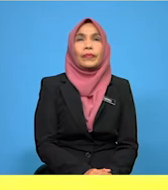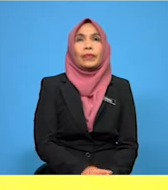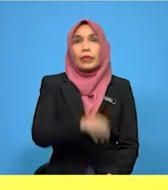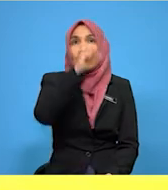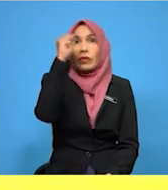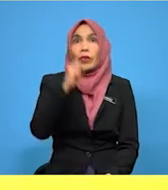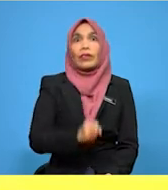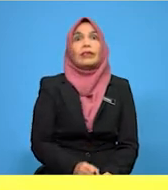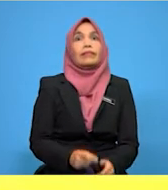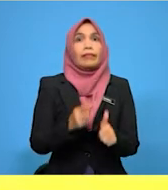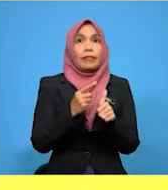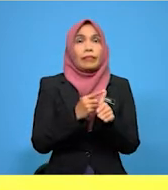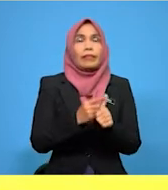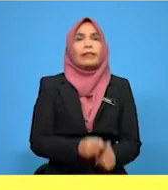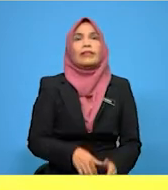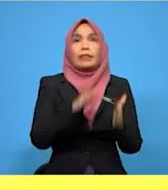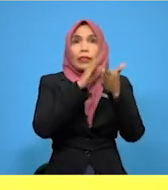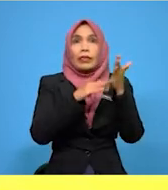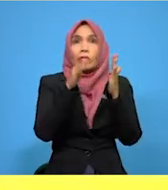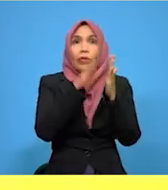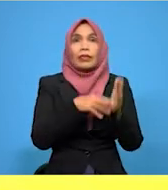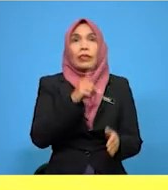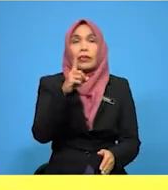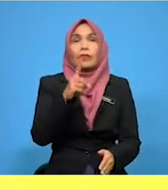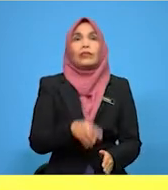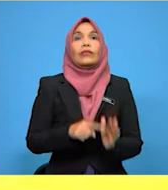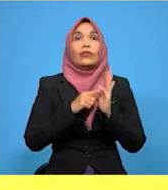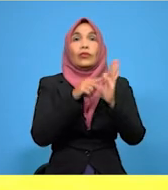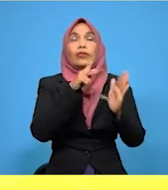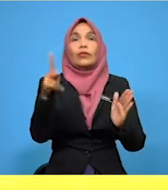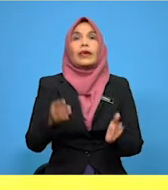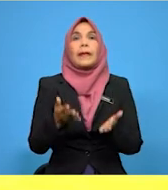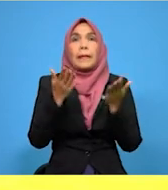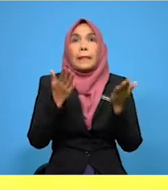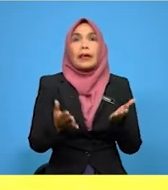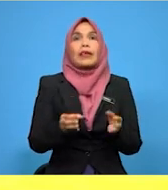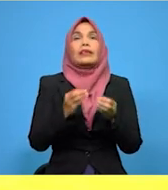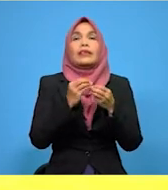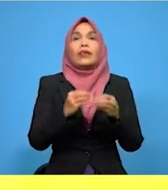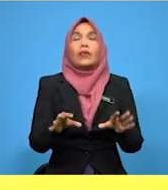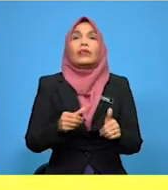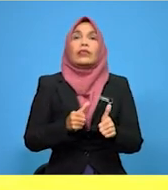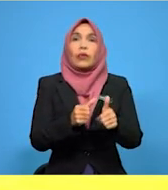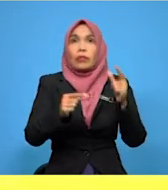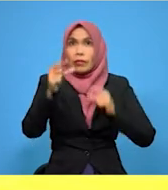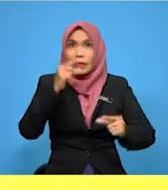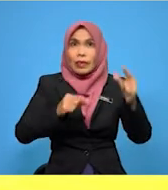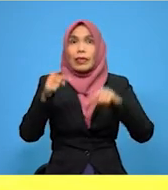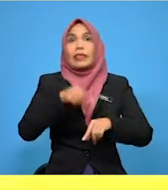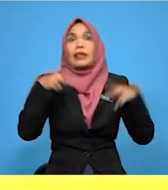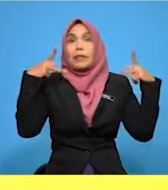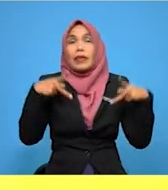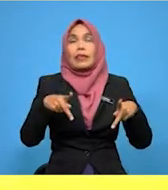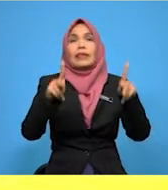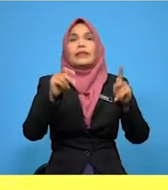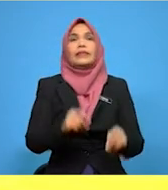Soalan pertama, jadual 1 menunjukkan berat telur mengikut grade di pasaran. Berdasarkan